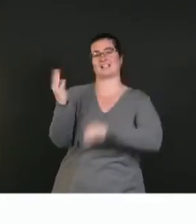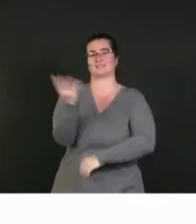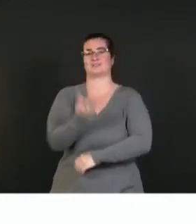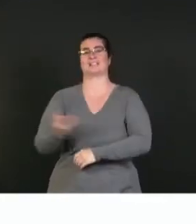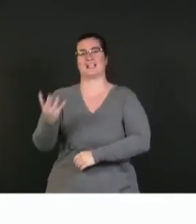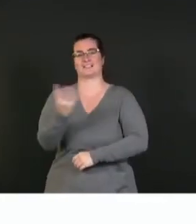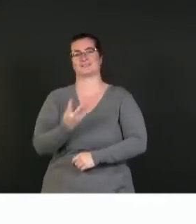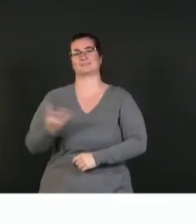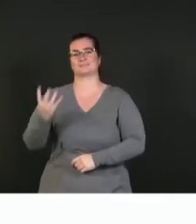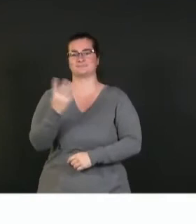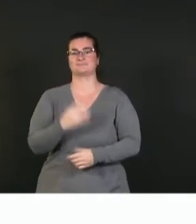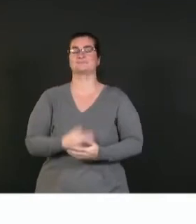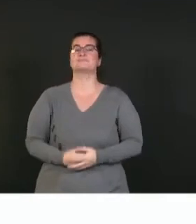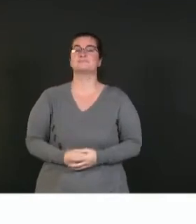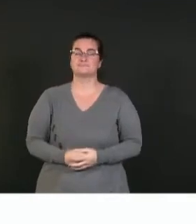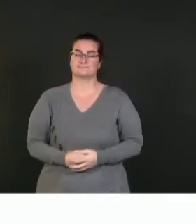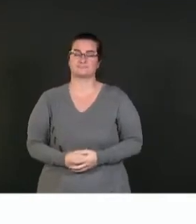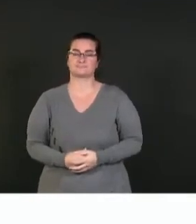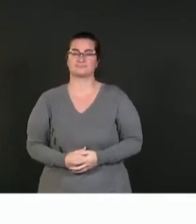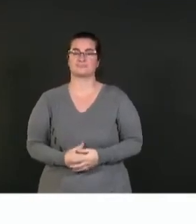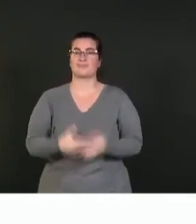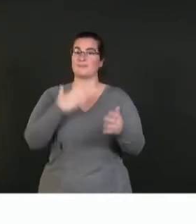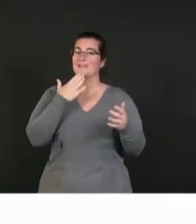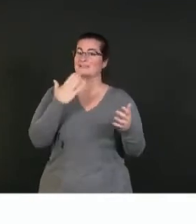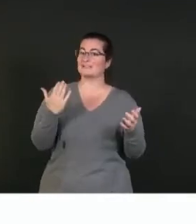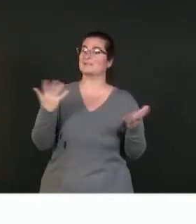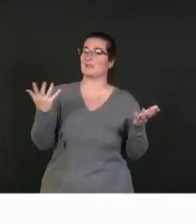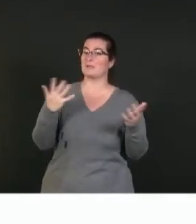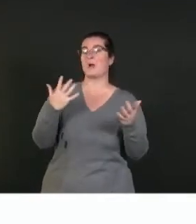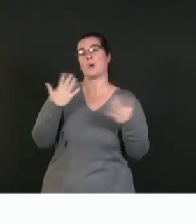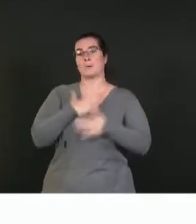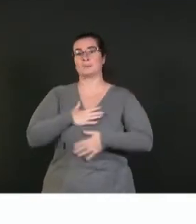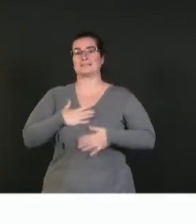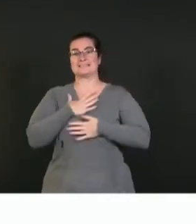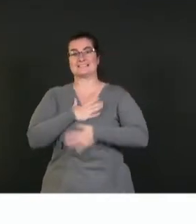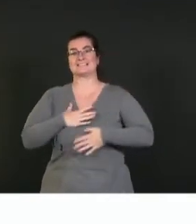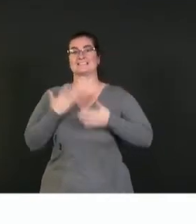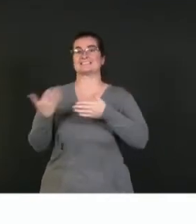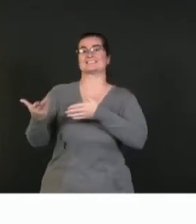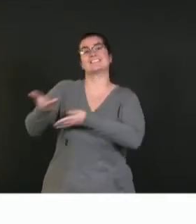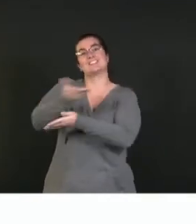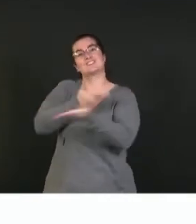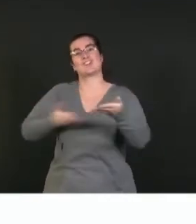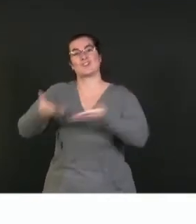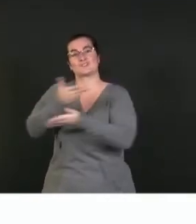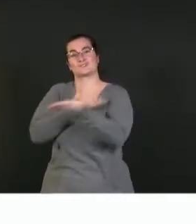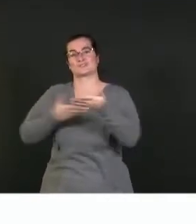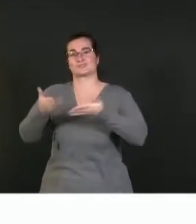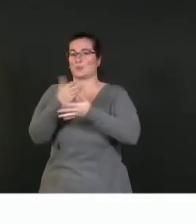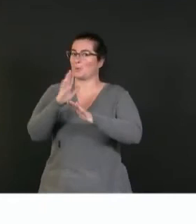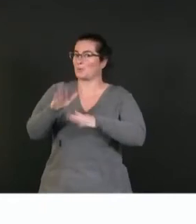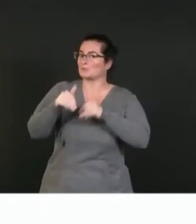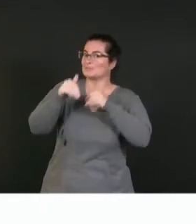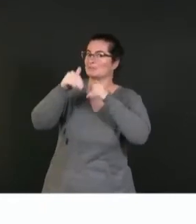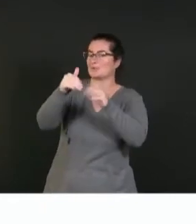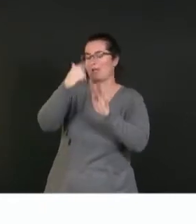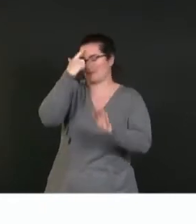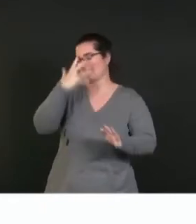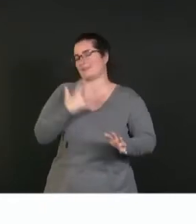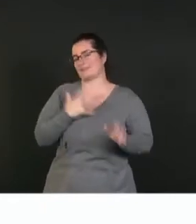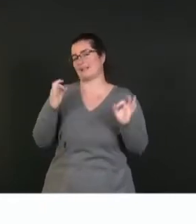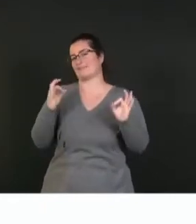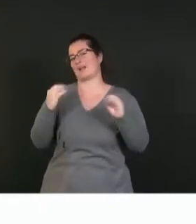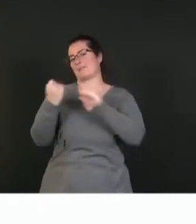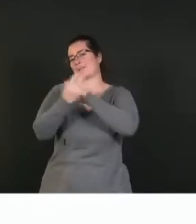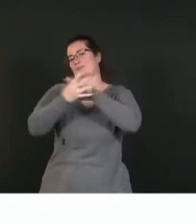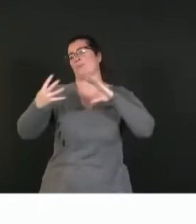Ferrier. Merci vraiment, et puis au plaisir de poursuivre, je pense, ces échanges d'une façon ou d'une autre. Je pense que le territoire de la